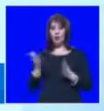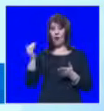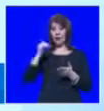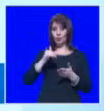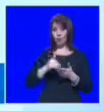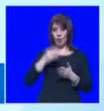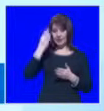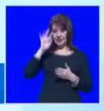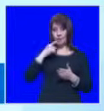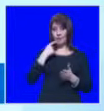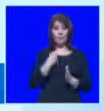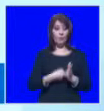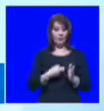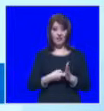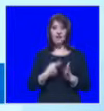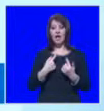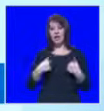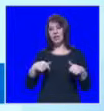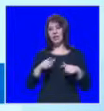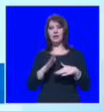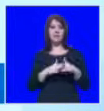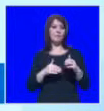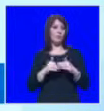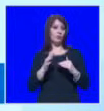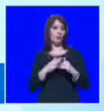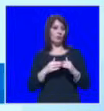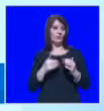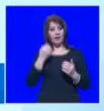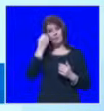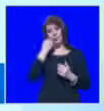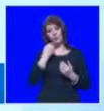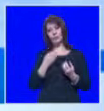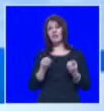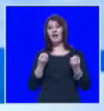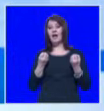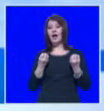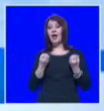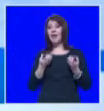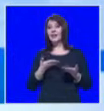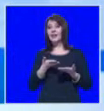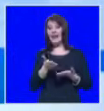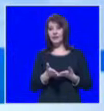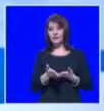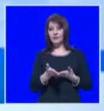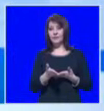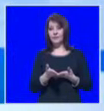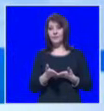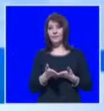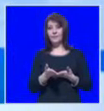дойде и бъде потвърдена, ние да бъдем подготвени по най-добрия възможен начин. В средата на годината се очаква конвергентния